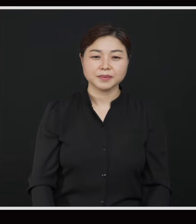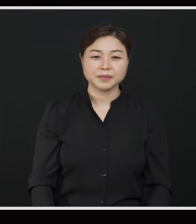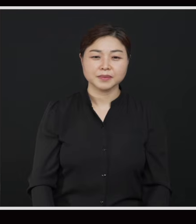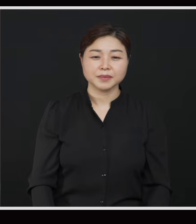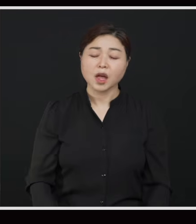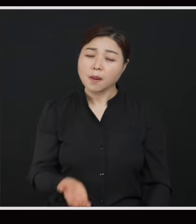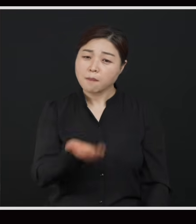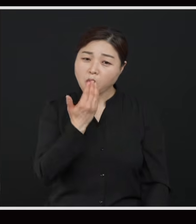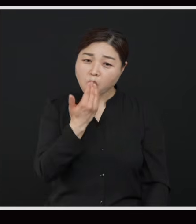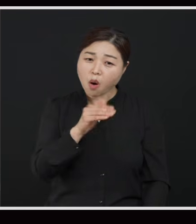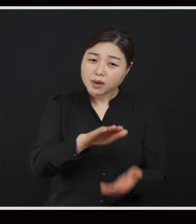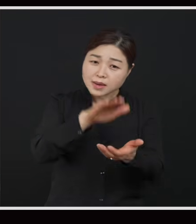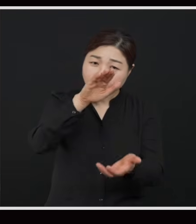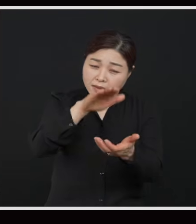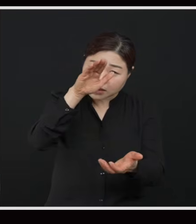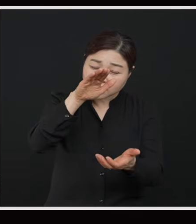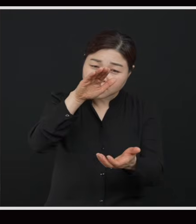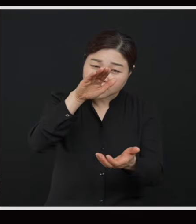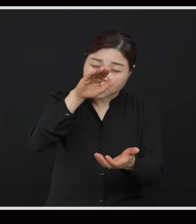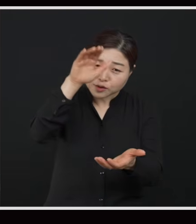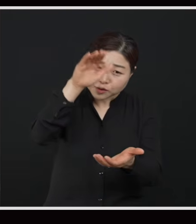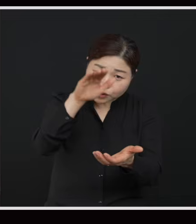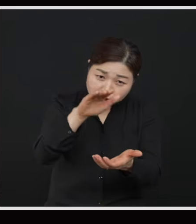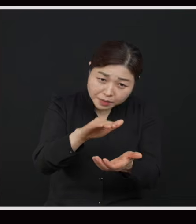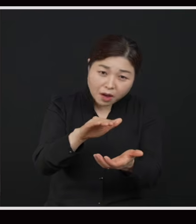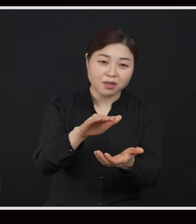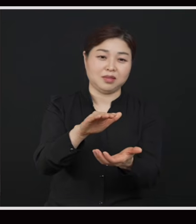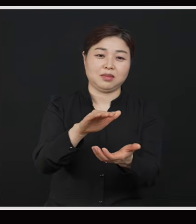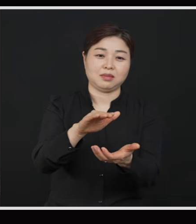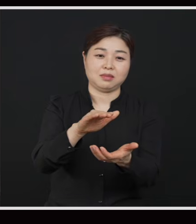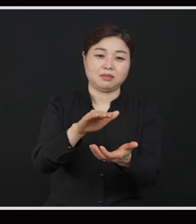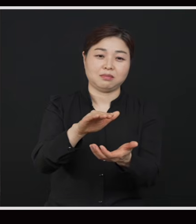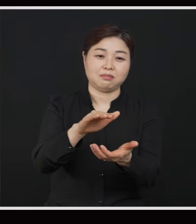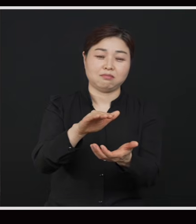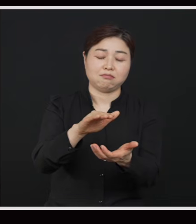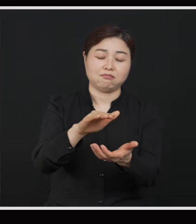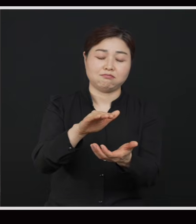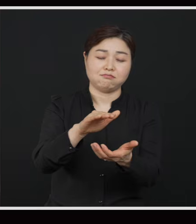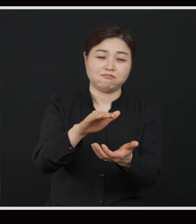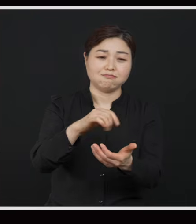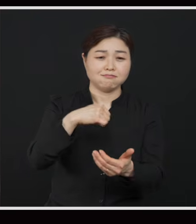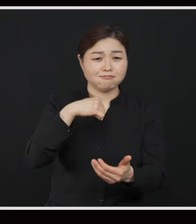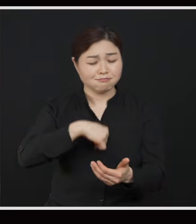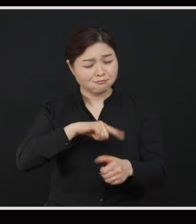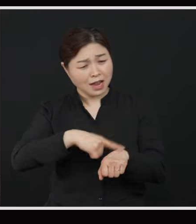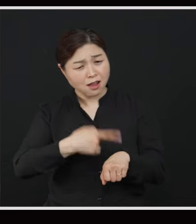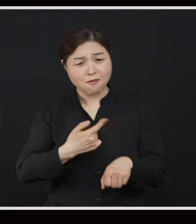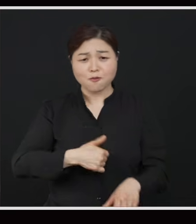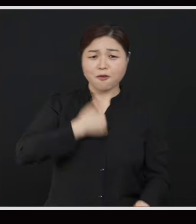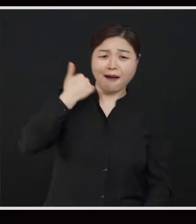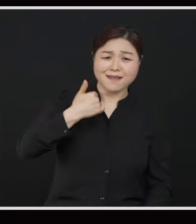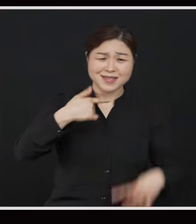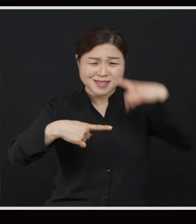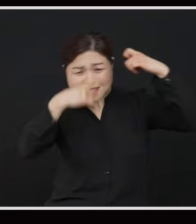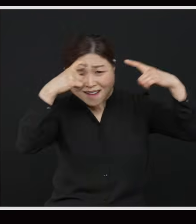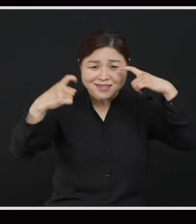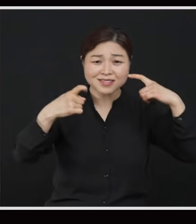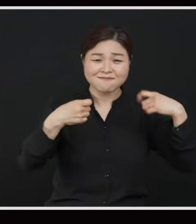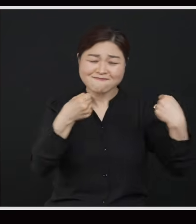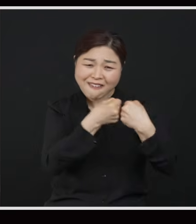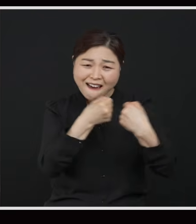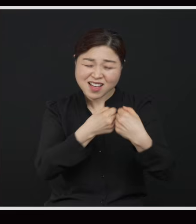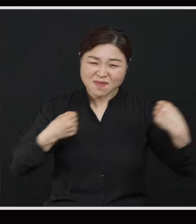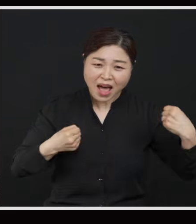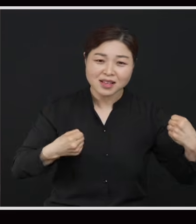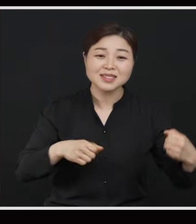아까 말씀드렸듯이 식사량을 저희가 줄이면은 저희 본능적으로 화가 나고